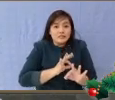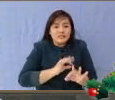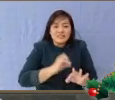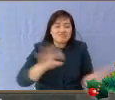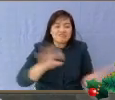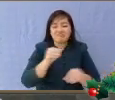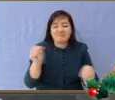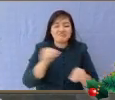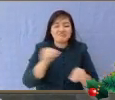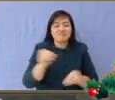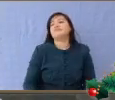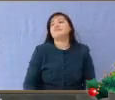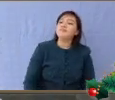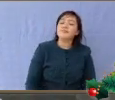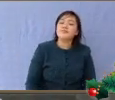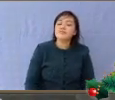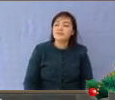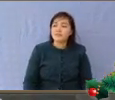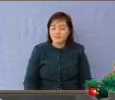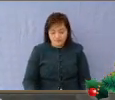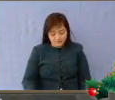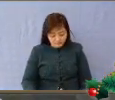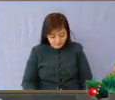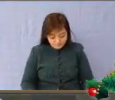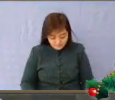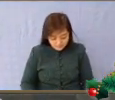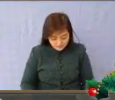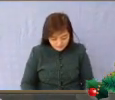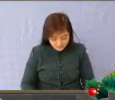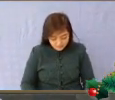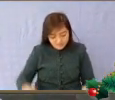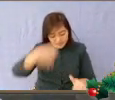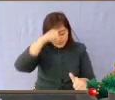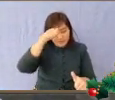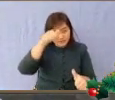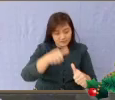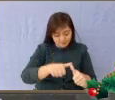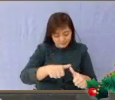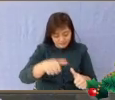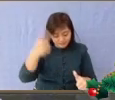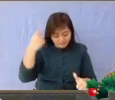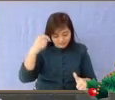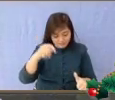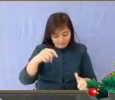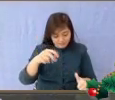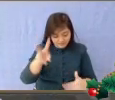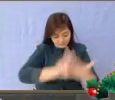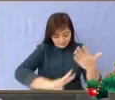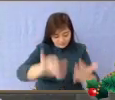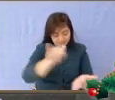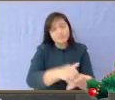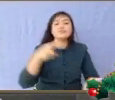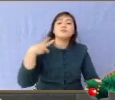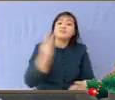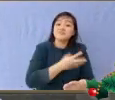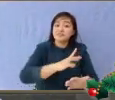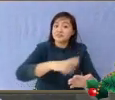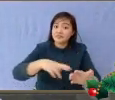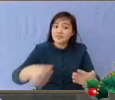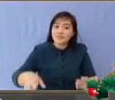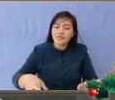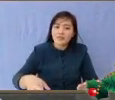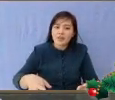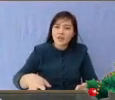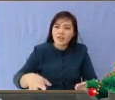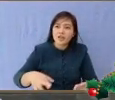ginamit po dyan, puro third person. Pag sinabi po third person, halimbawa po ako yung speaker, and then meron po akong kausap,